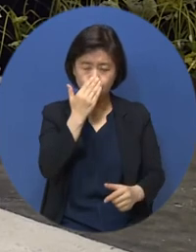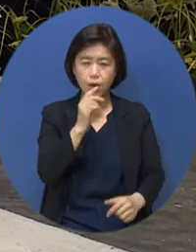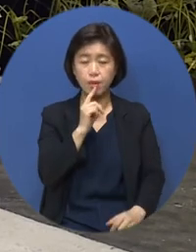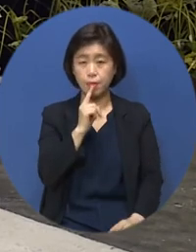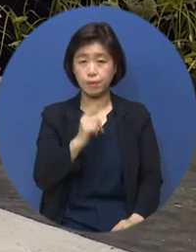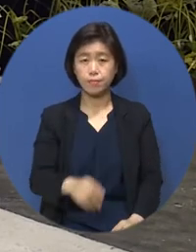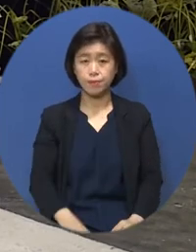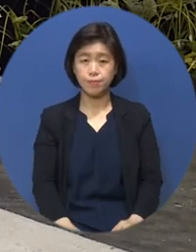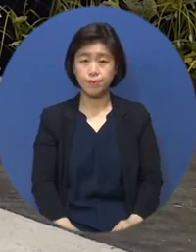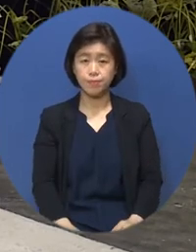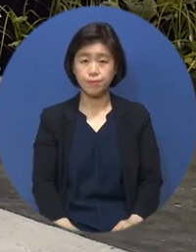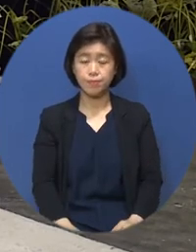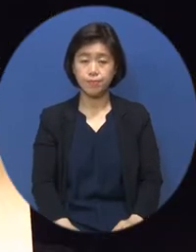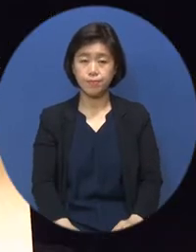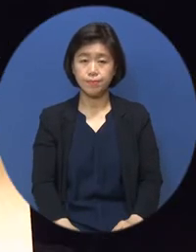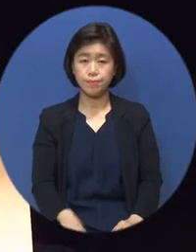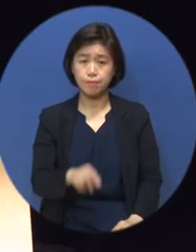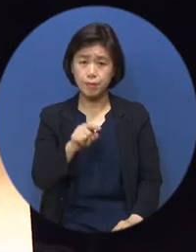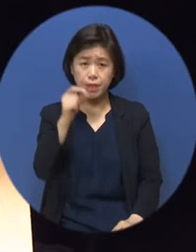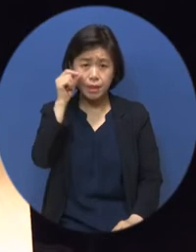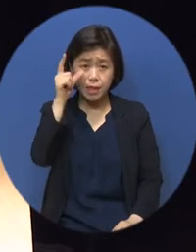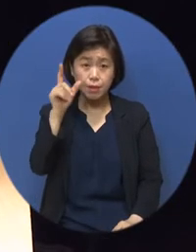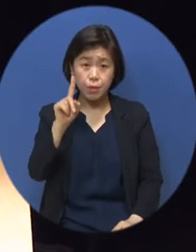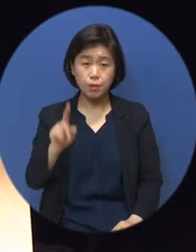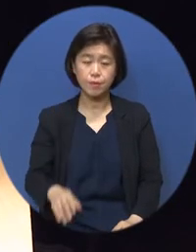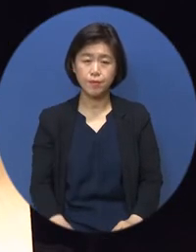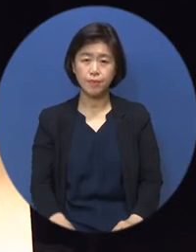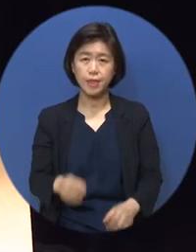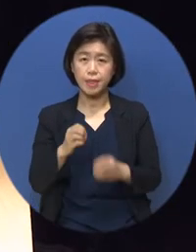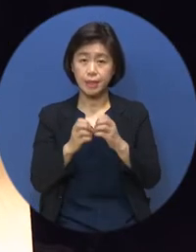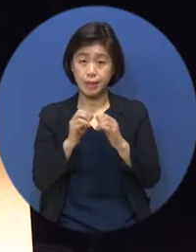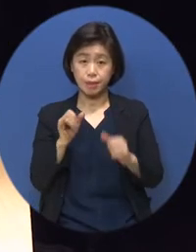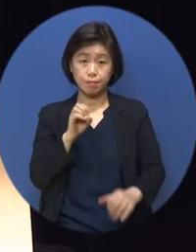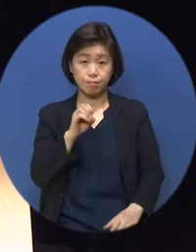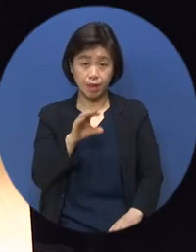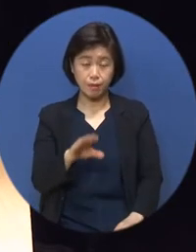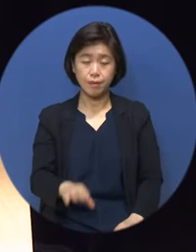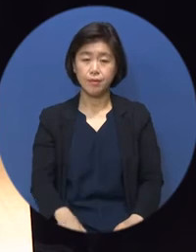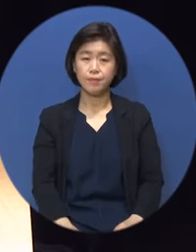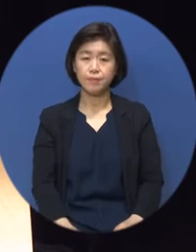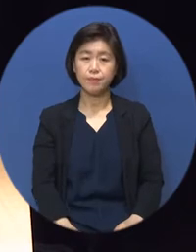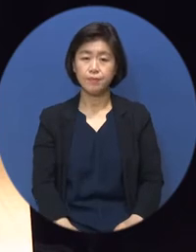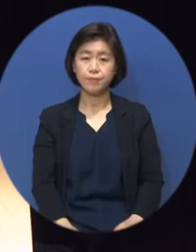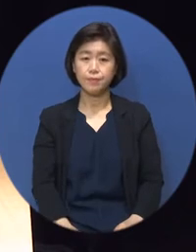석불은 무엇을 깨우쳤던 것일까요? 시인이 대답합니다.